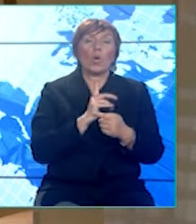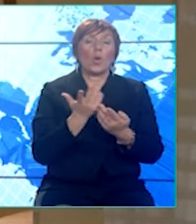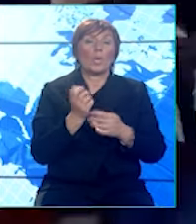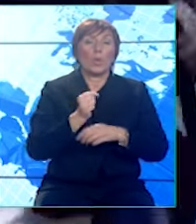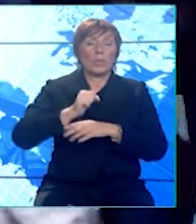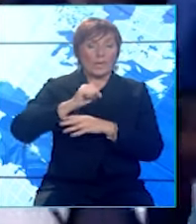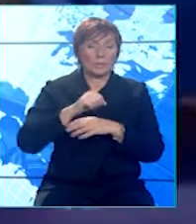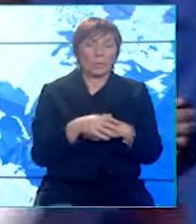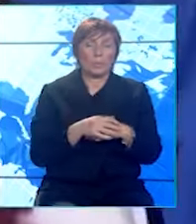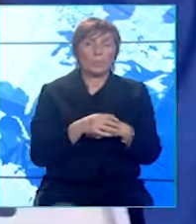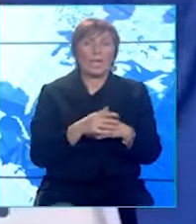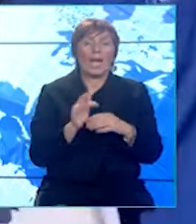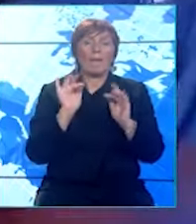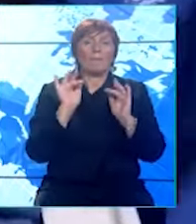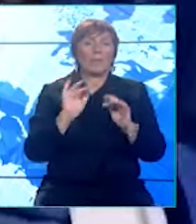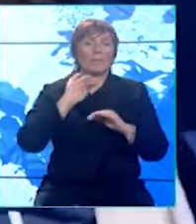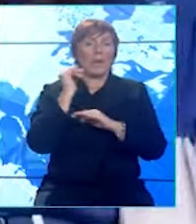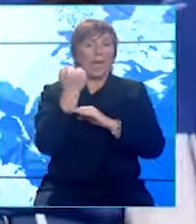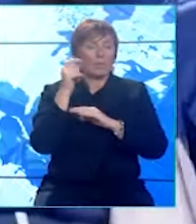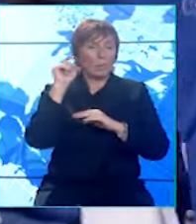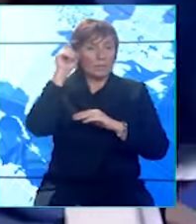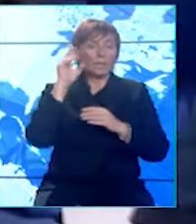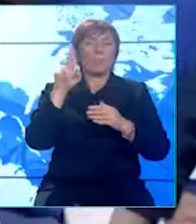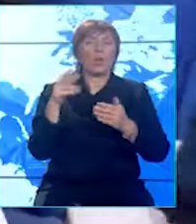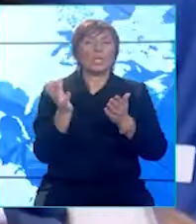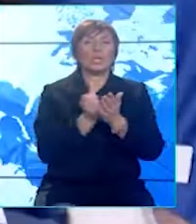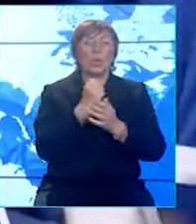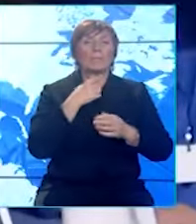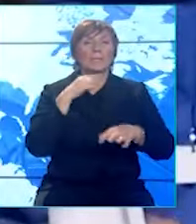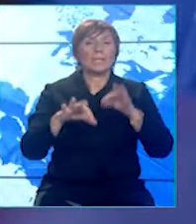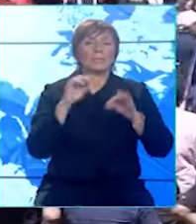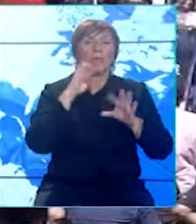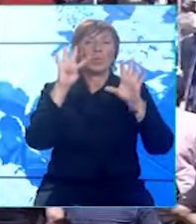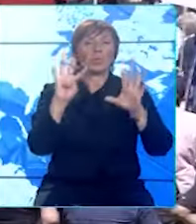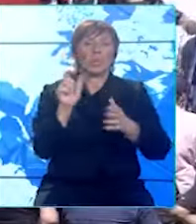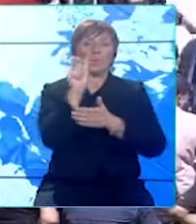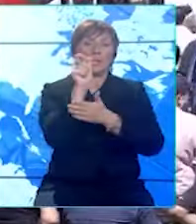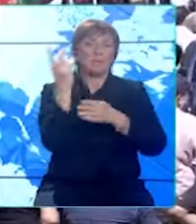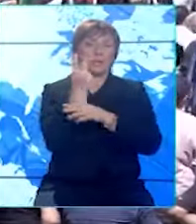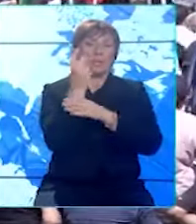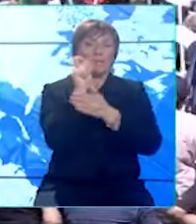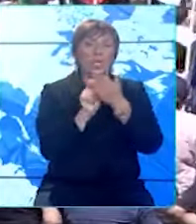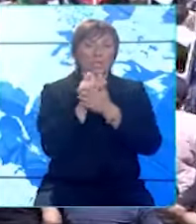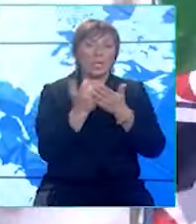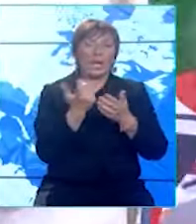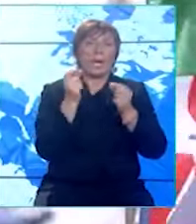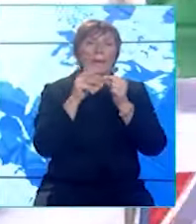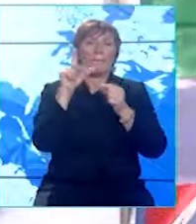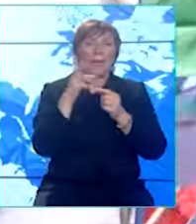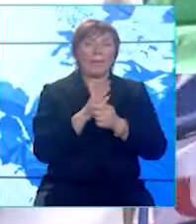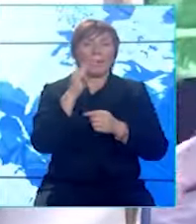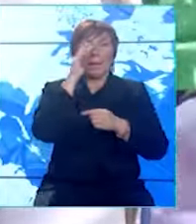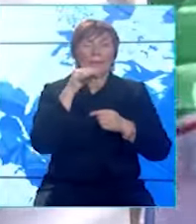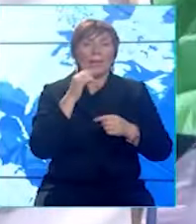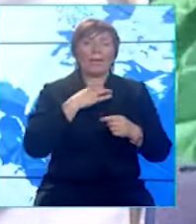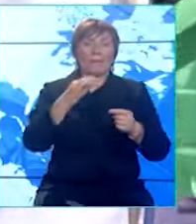desno. Antievropske stranke mogle bi dobiti izbore u čak 9 zemalja članica Evropske unije, među kojima su i Belgija, Italija